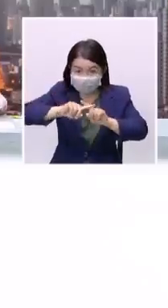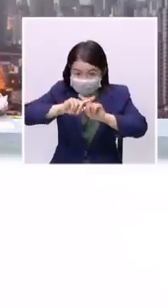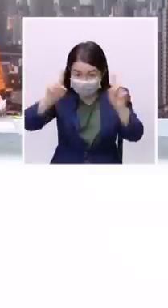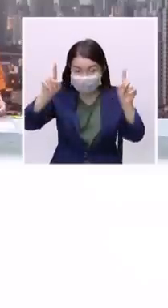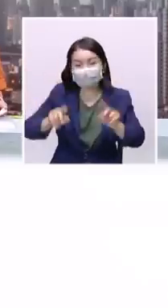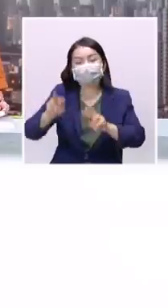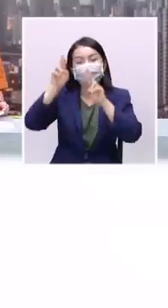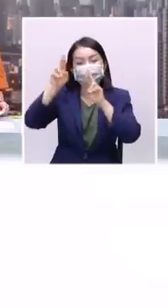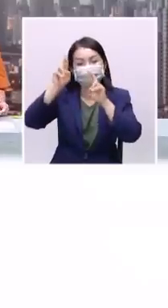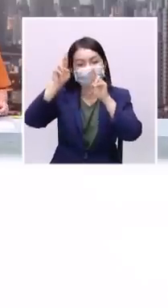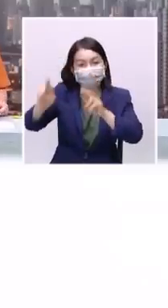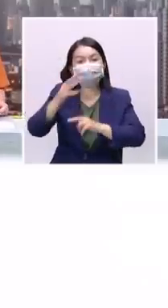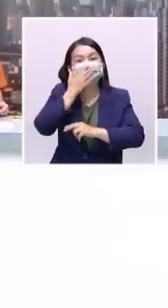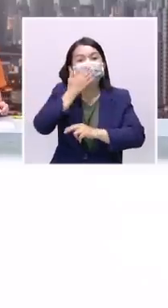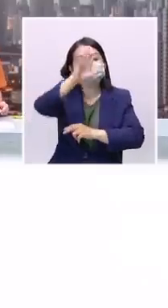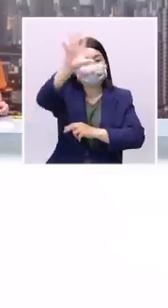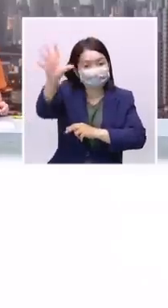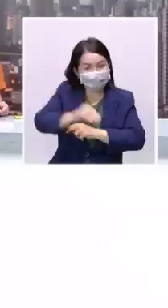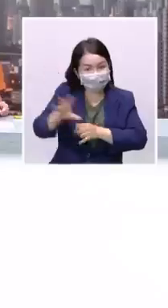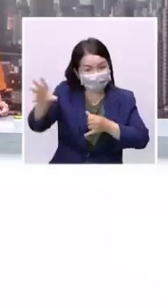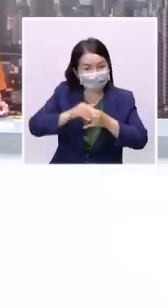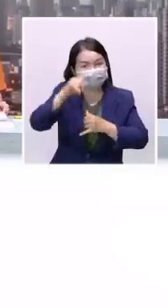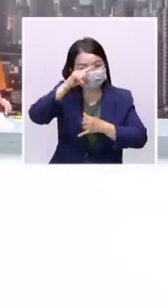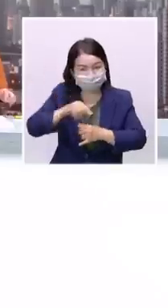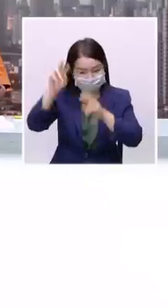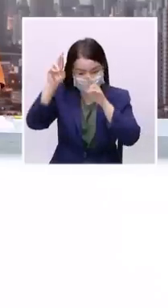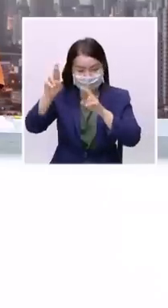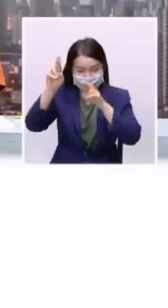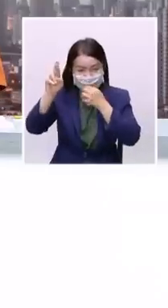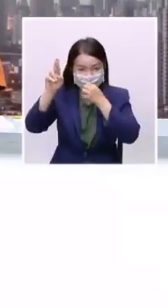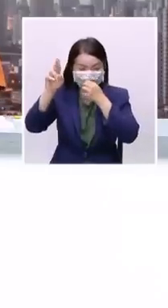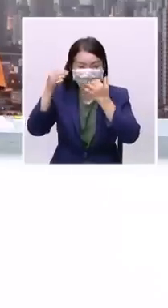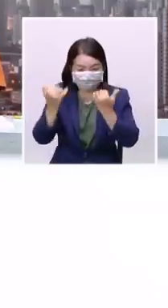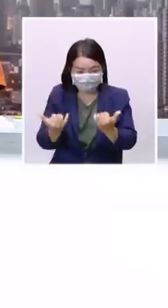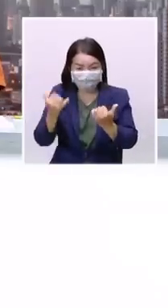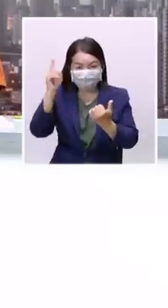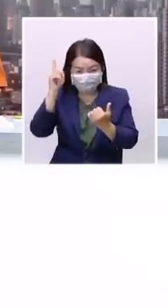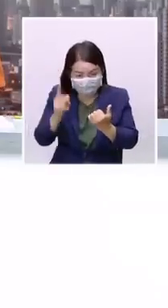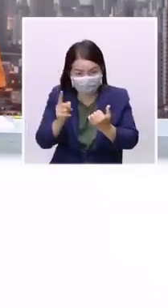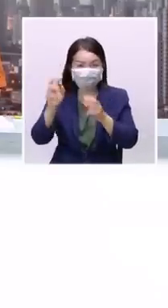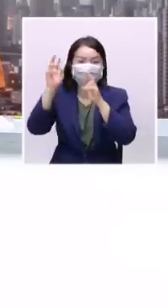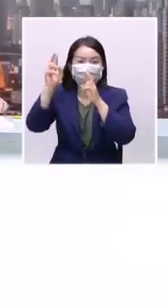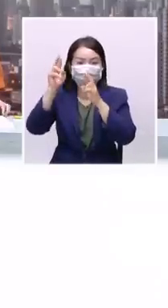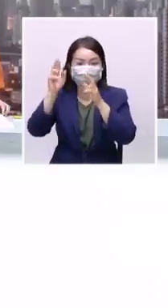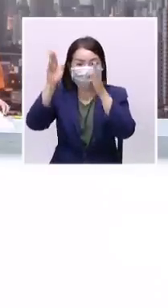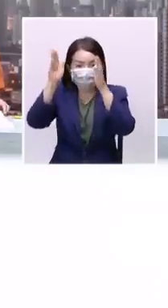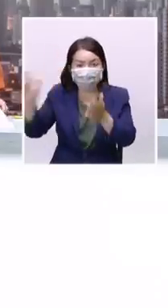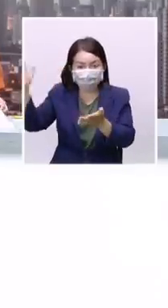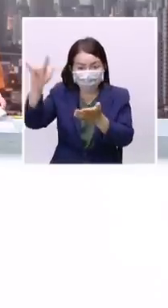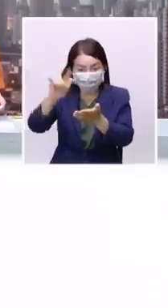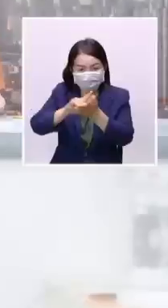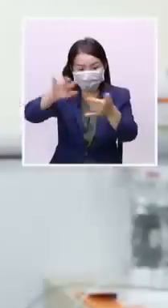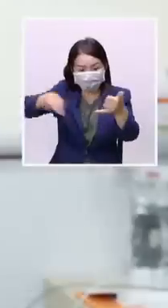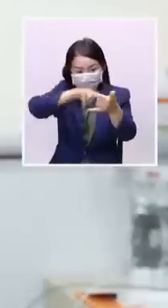เป็นเรื่องที่เราต้องร่วมมือร่วมใจกันรวมไปถึงต้องมีการป้องกันแล้วก็คัดกรองคนที่มาจากต่างประเทศอย่างเข้มงวดด้วย